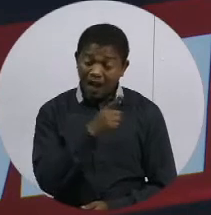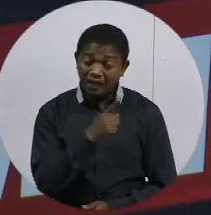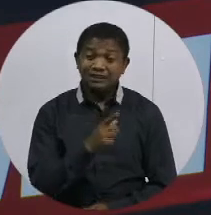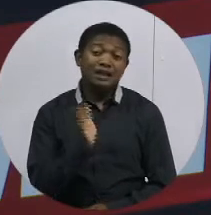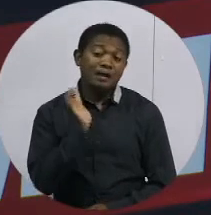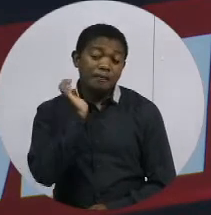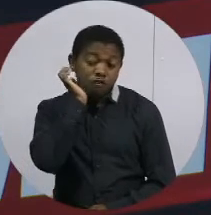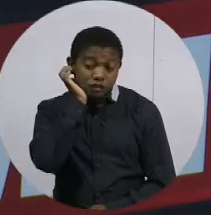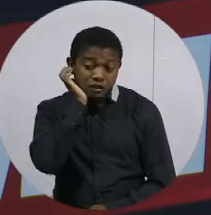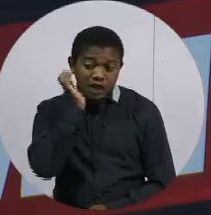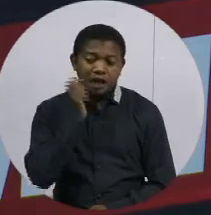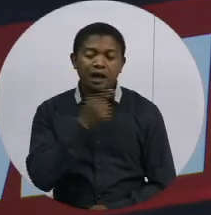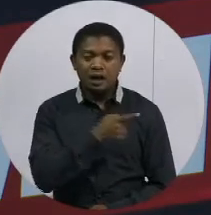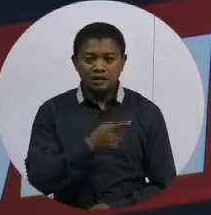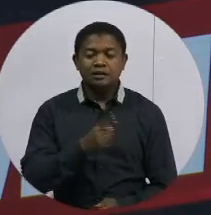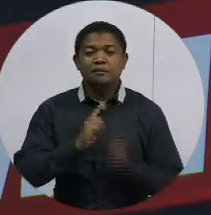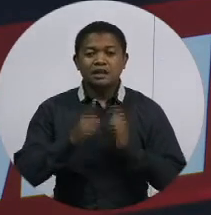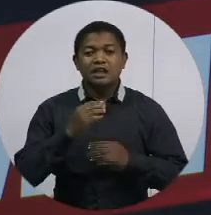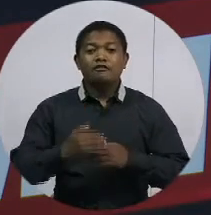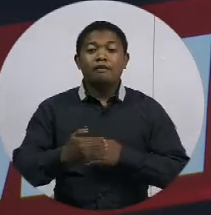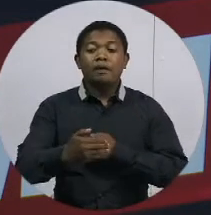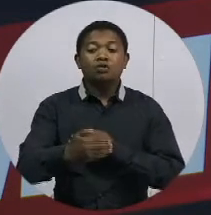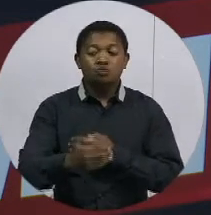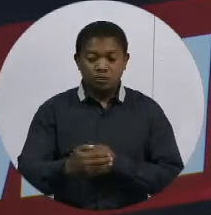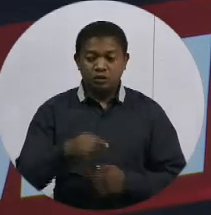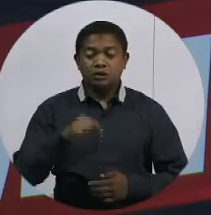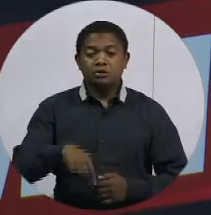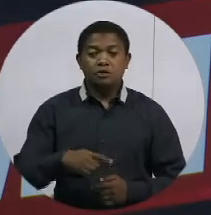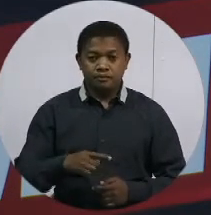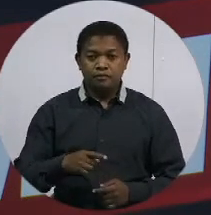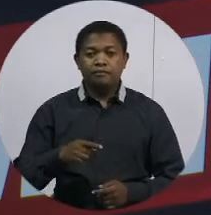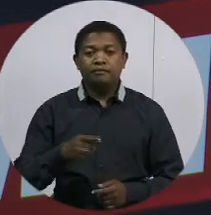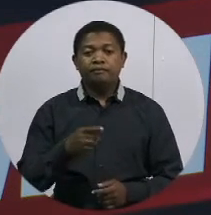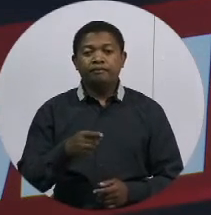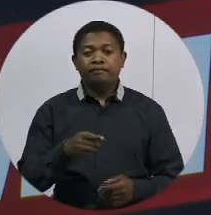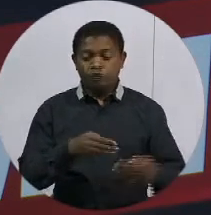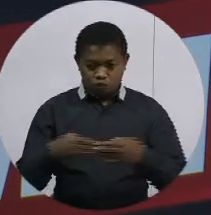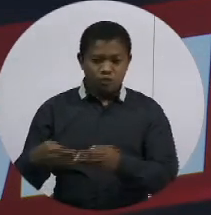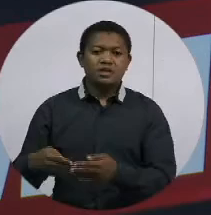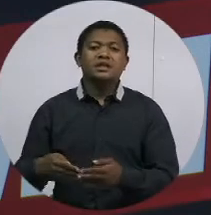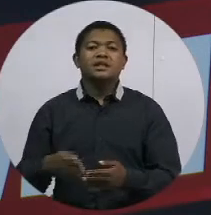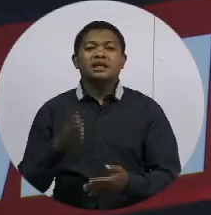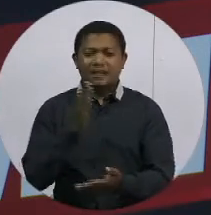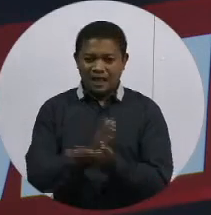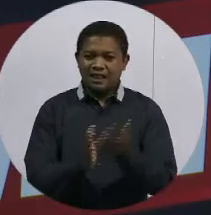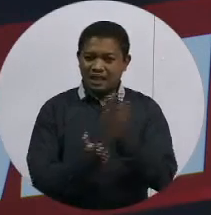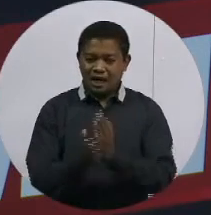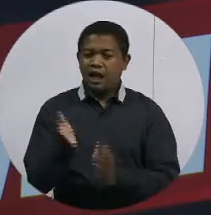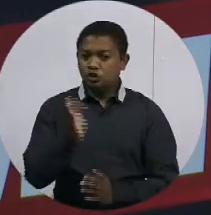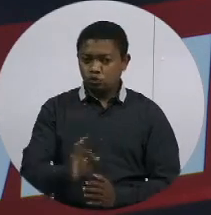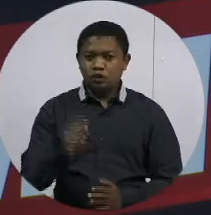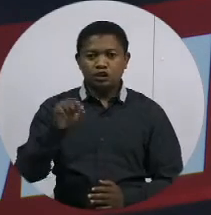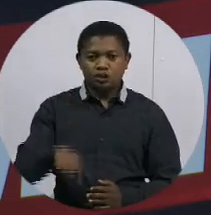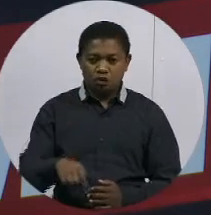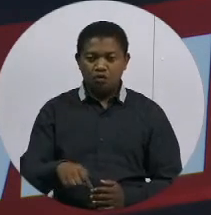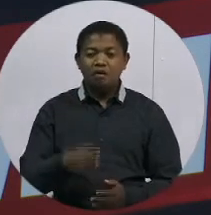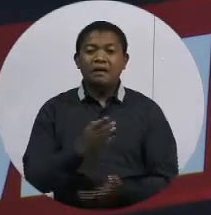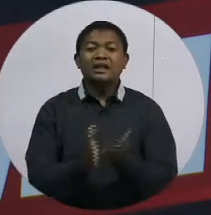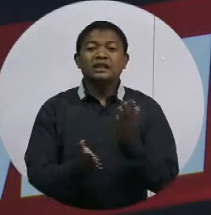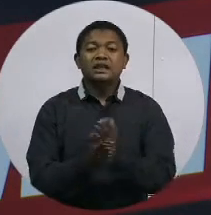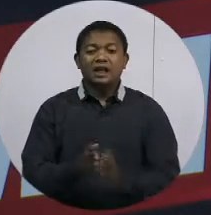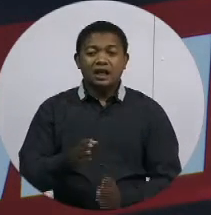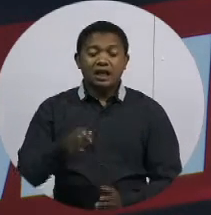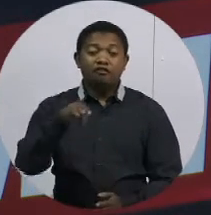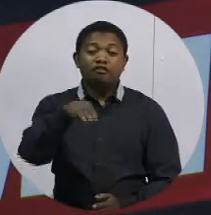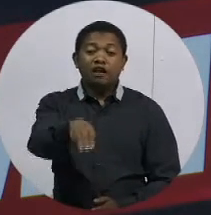resaka fampandrosoana kosa indray mandeha araka ny tokony ho izy ny fanatanterahana ny avelorany filoham-pirenena any amin'ny distrika ny ambatondrazaka